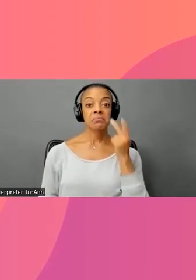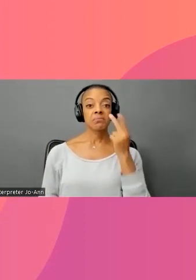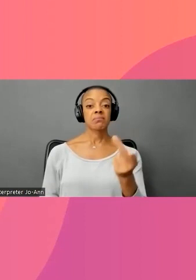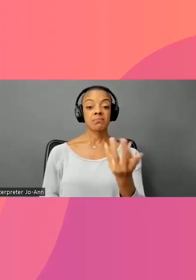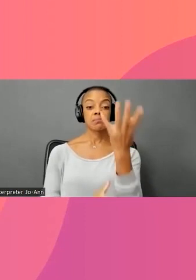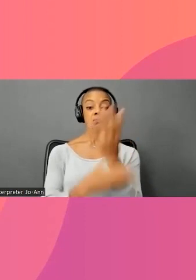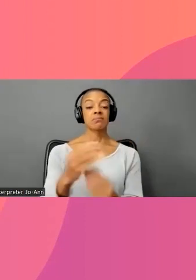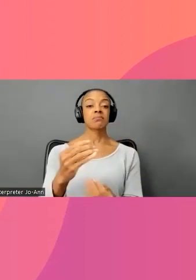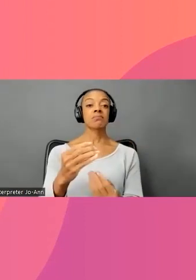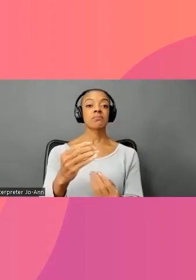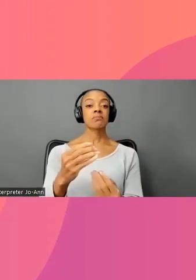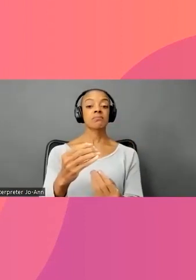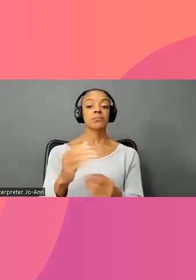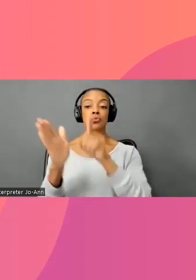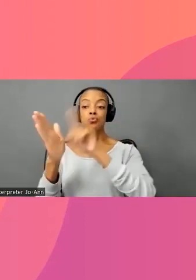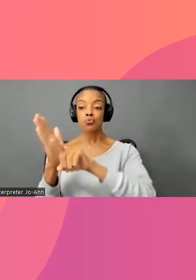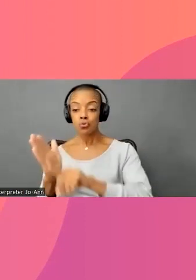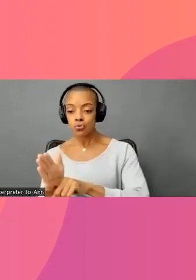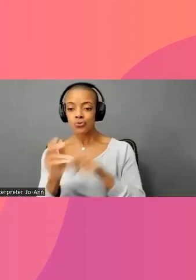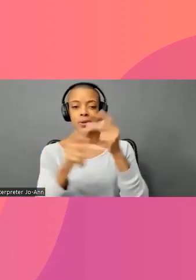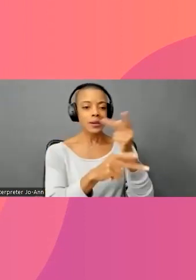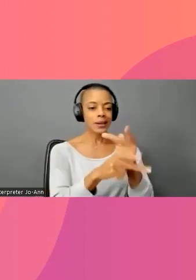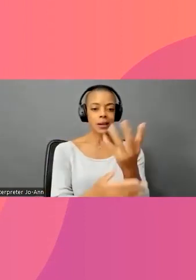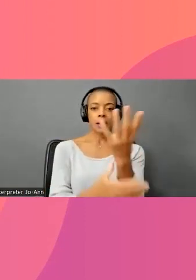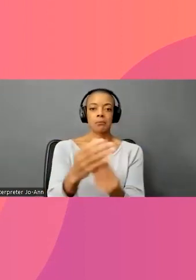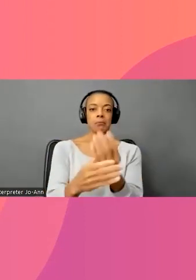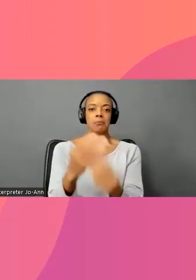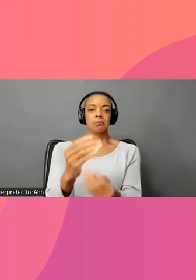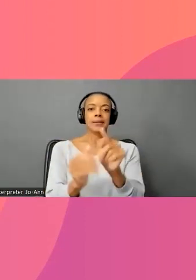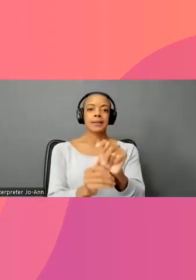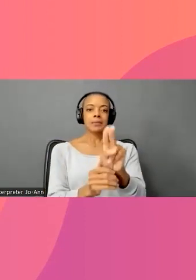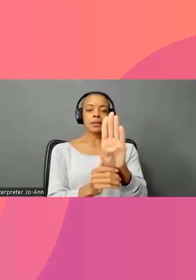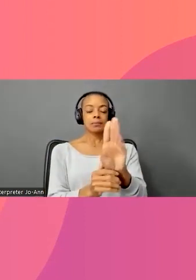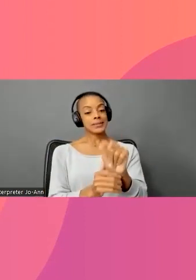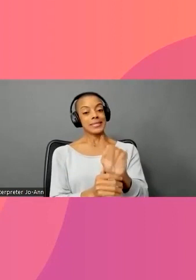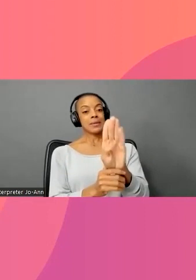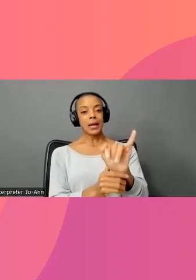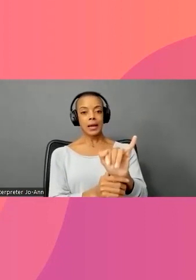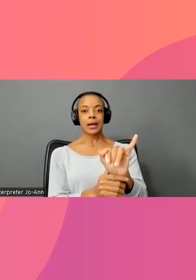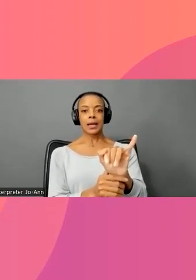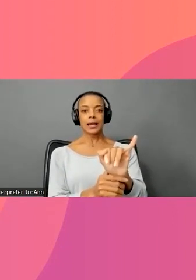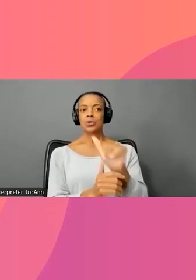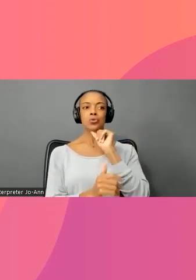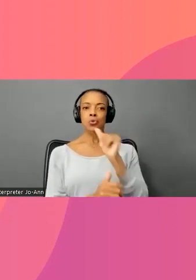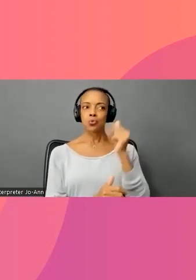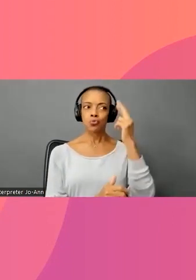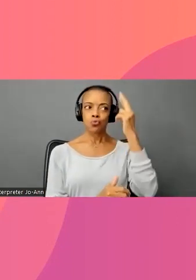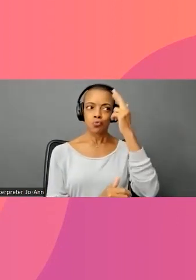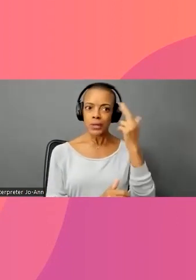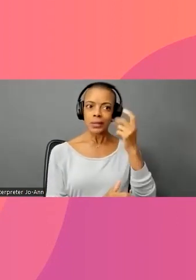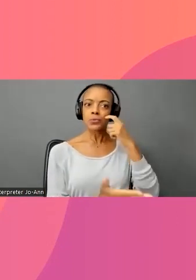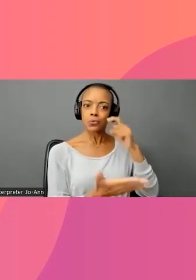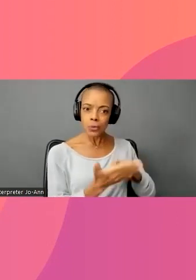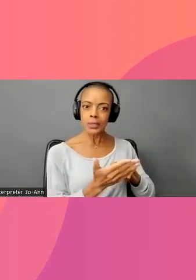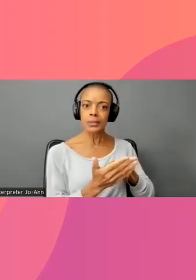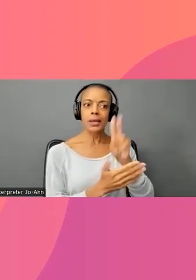Il existe donc des lacunes dans les soins cliniques et la recherche en matière de traumatisme crânien, c'est-à-dire le manque de